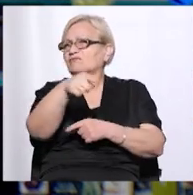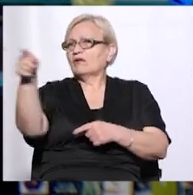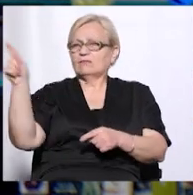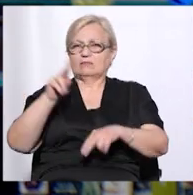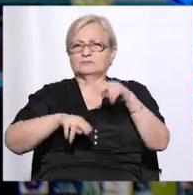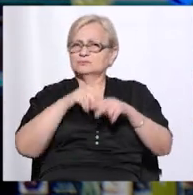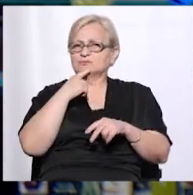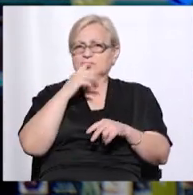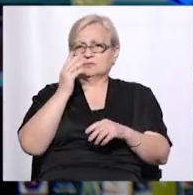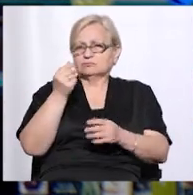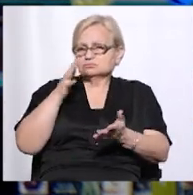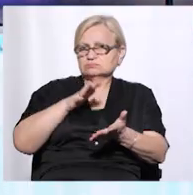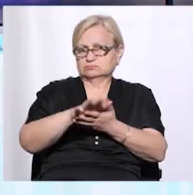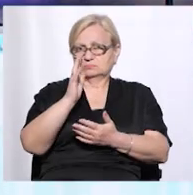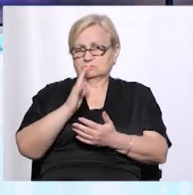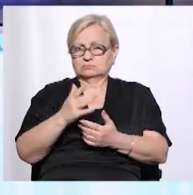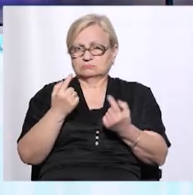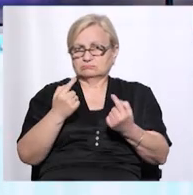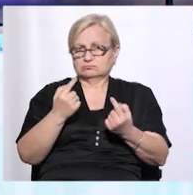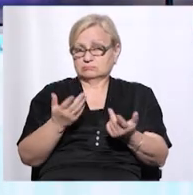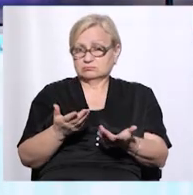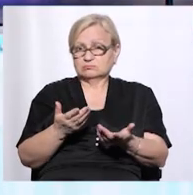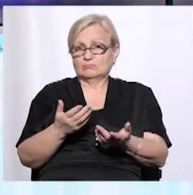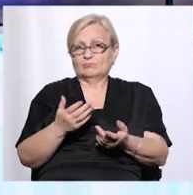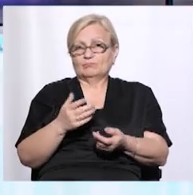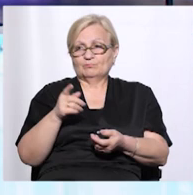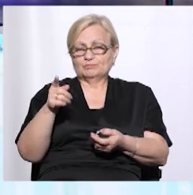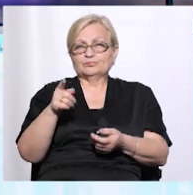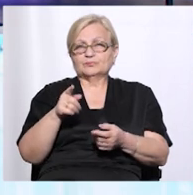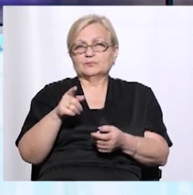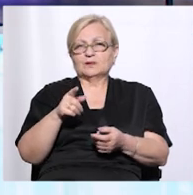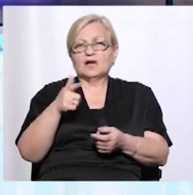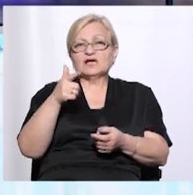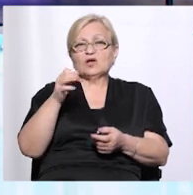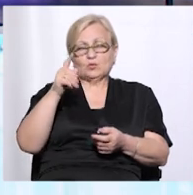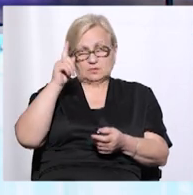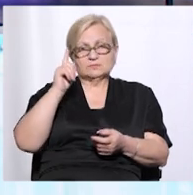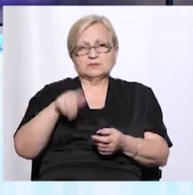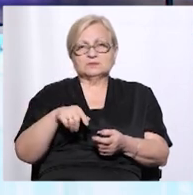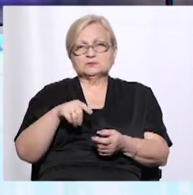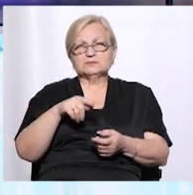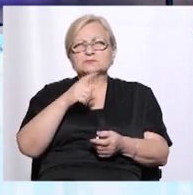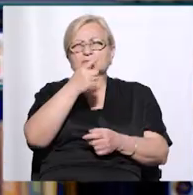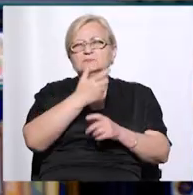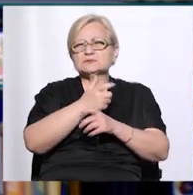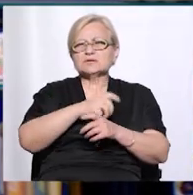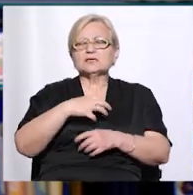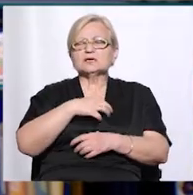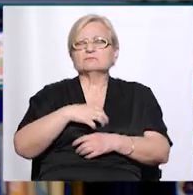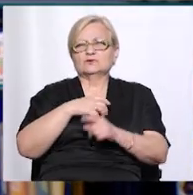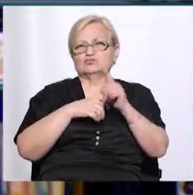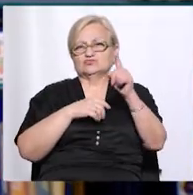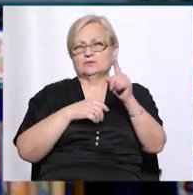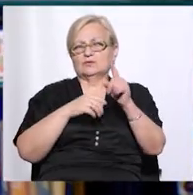ფინანსურ, მატერიალურ, ხო, სახსრებს დაახარჯავენ. იცის გიორგიმ რა მხელა მნიშვნელობა